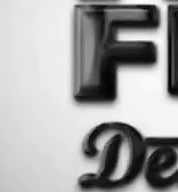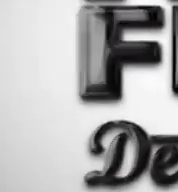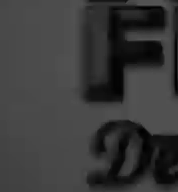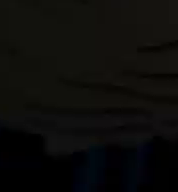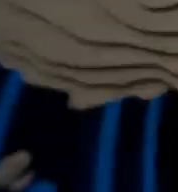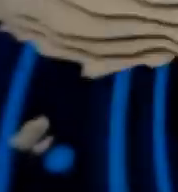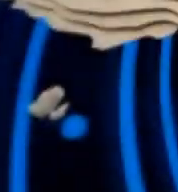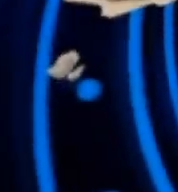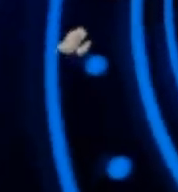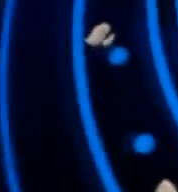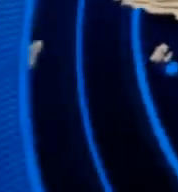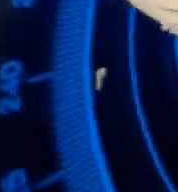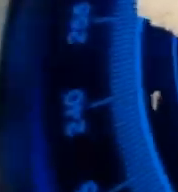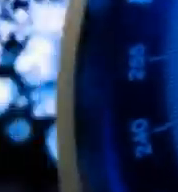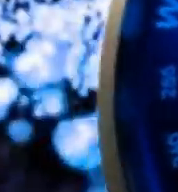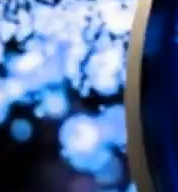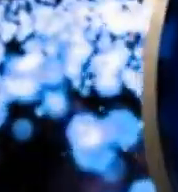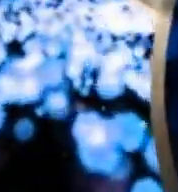देश की धड़कन.